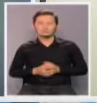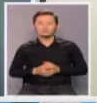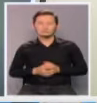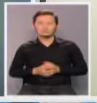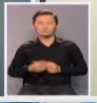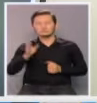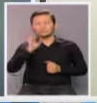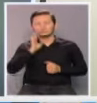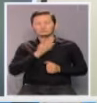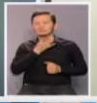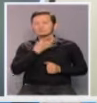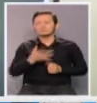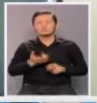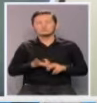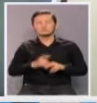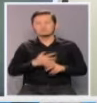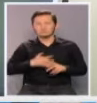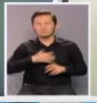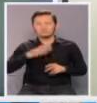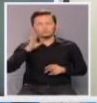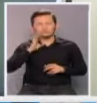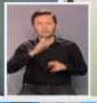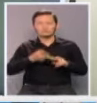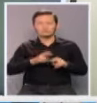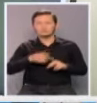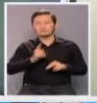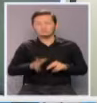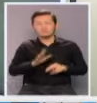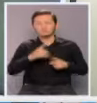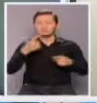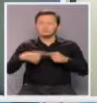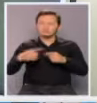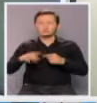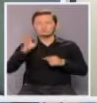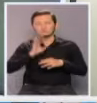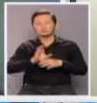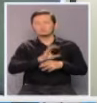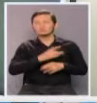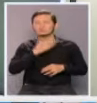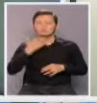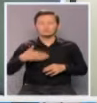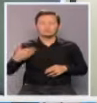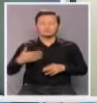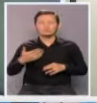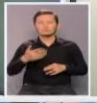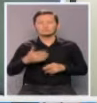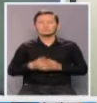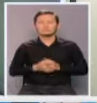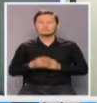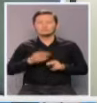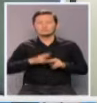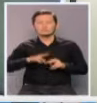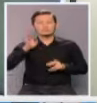ауыз суға тек қана ауыз суға пайдаланбай, ол басқа техникалық мақсаттарға да пайдаланған. Ол пайдаланылуда енді ол